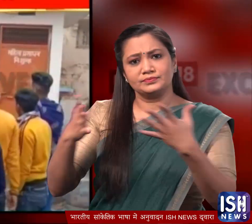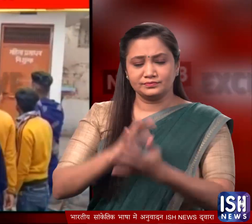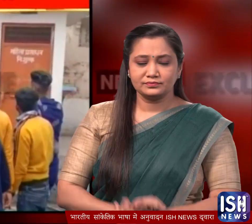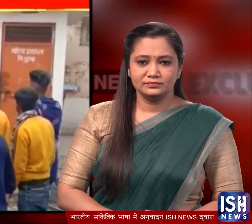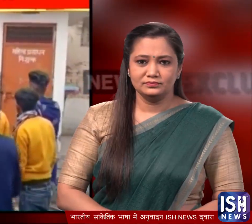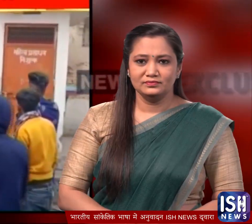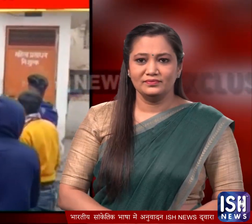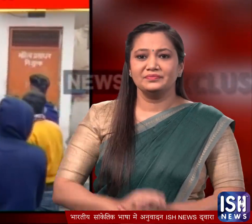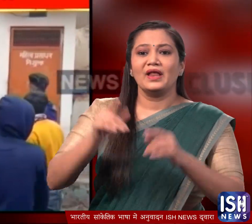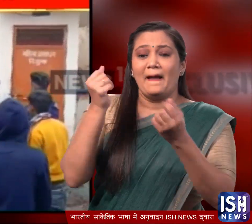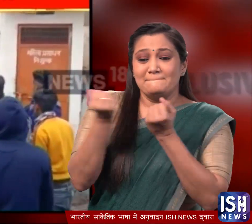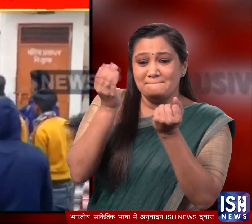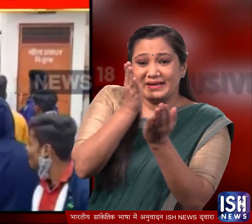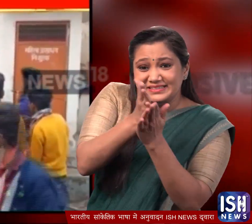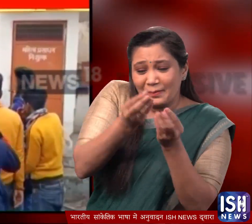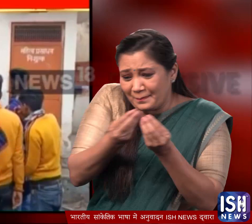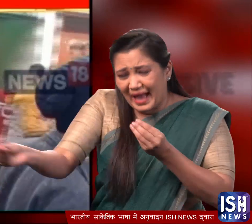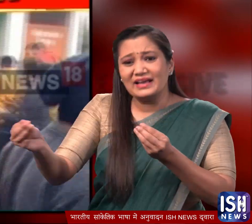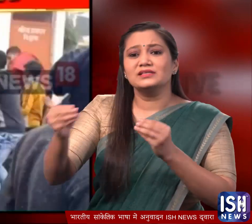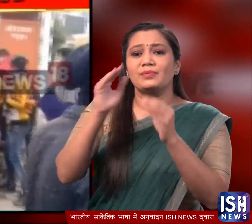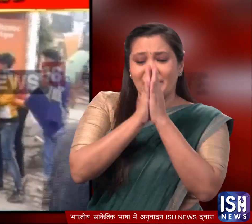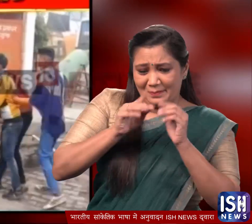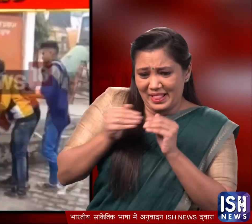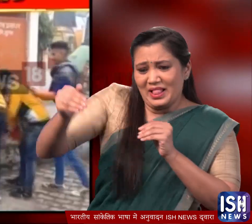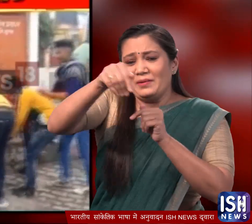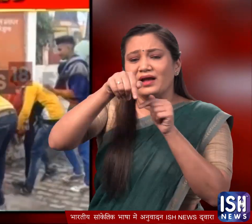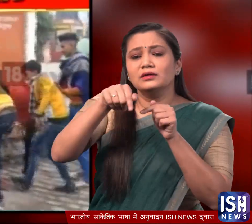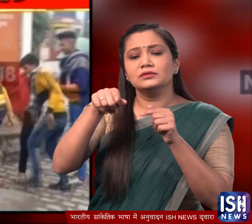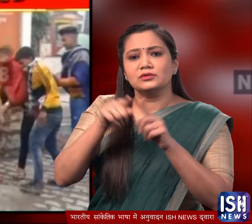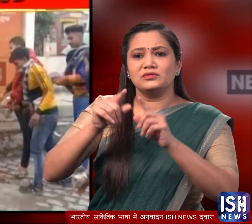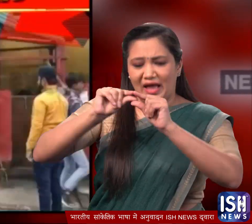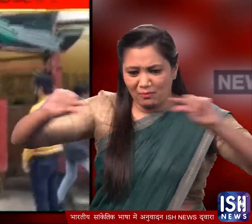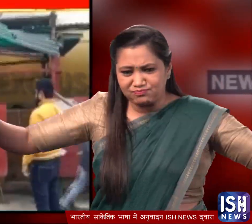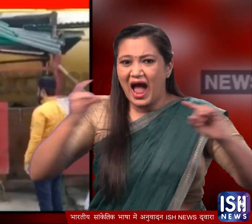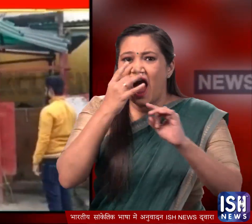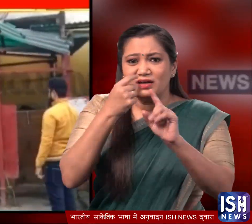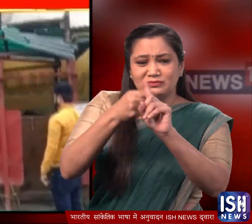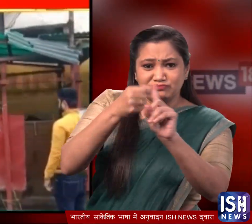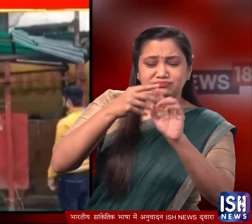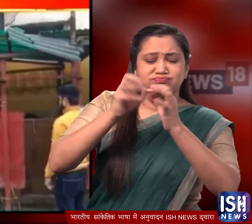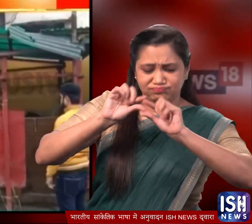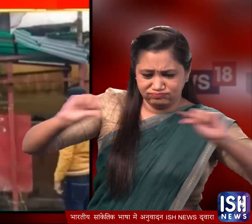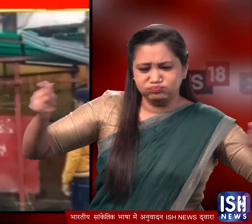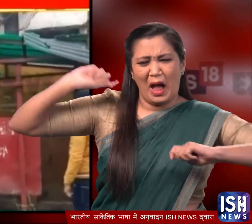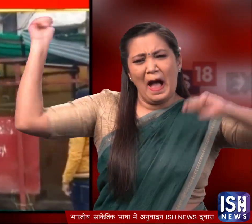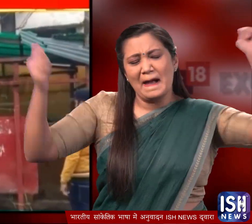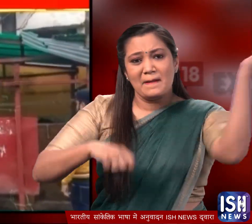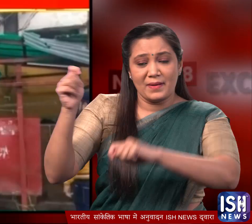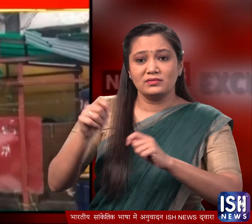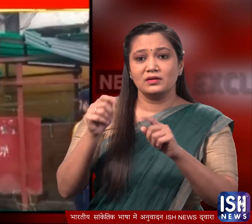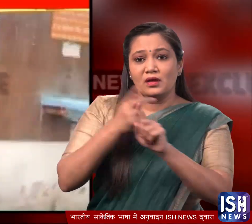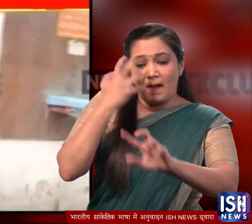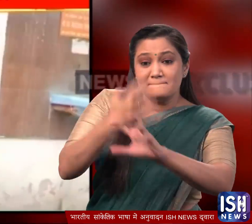मंदिर के पीछे और बस अड्डे के नजदीक बने इस सार्वजनिक शौचालय को तोड़ने के लिए कई लोग लोहे के पाइप लेकर उस पर टूट